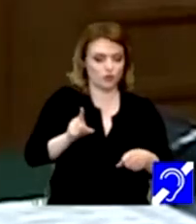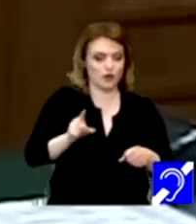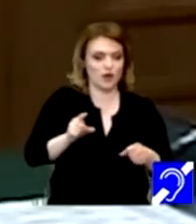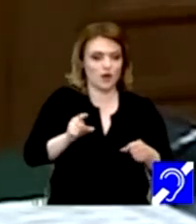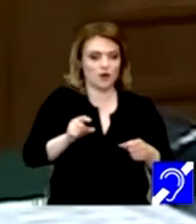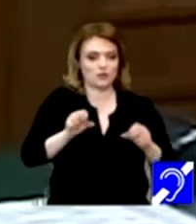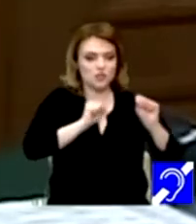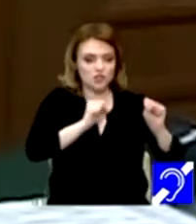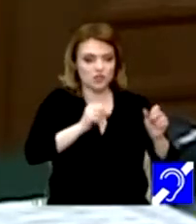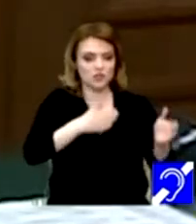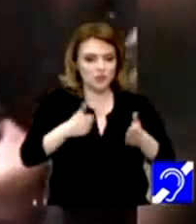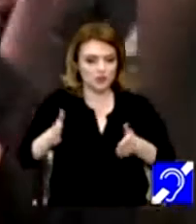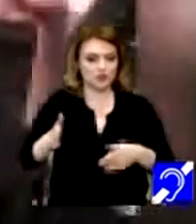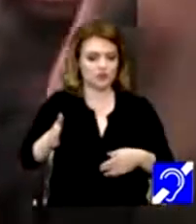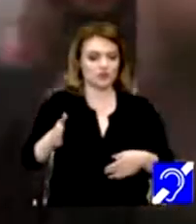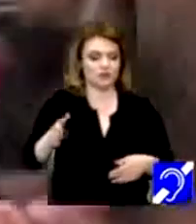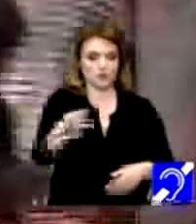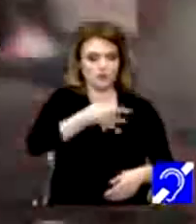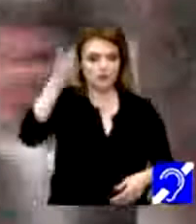Молдова, инклусив армиле.